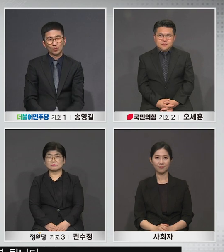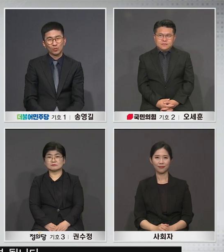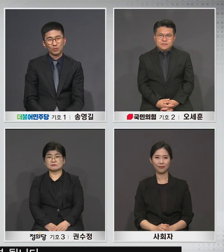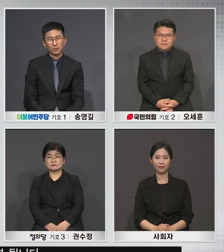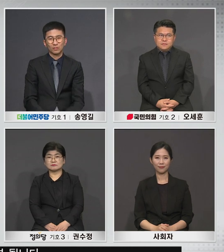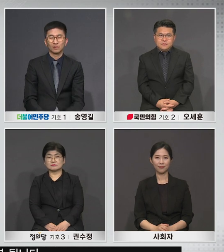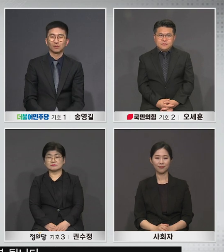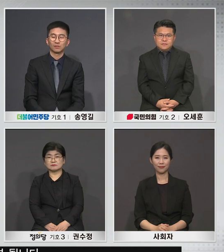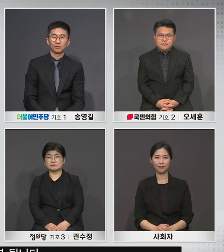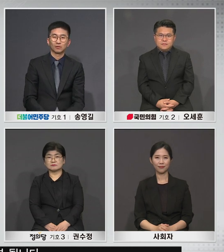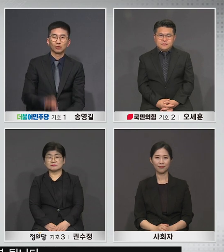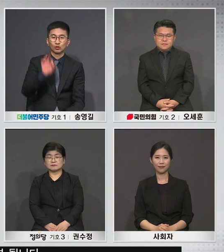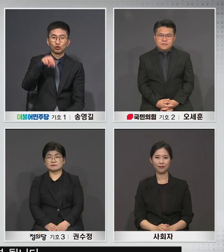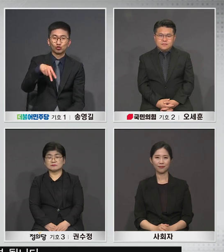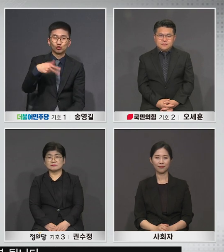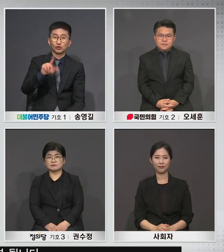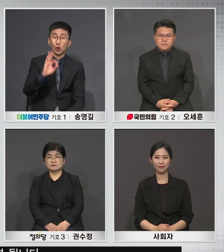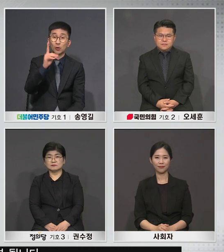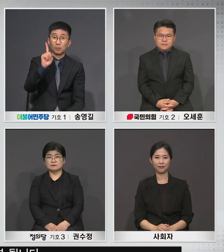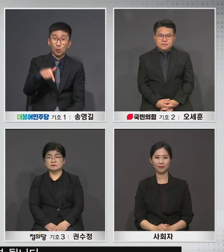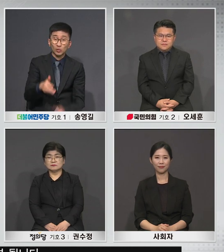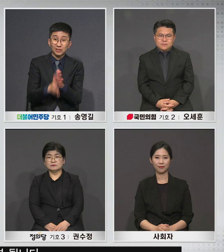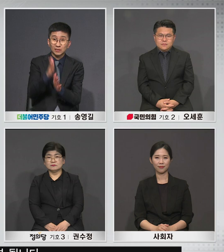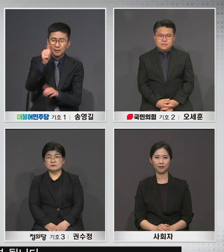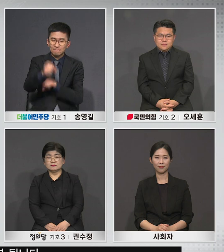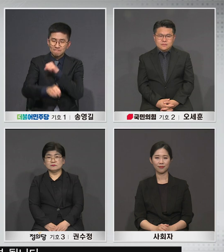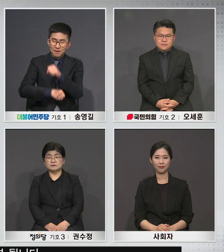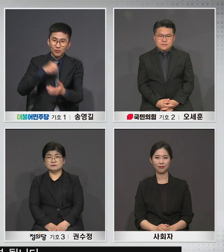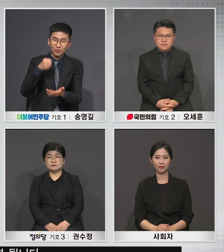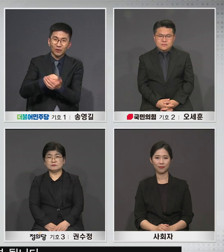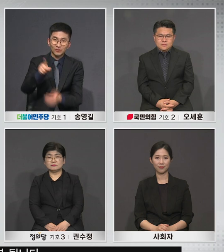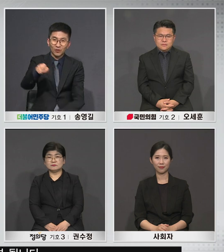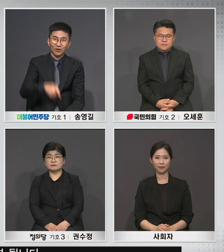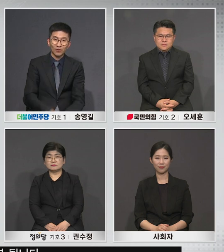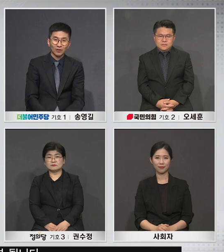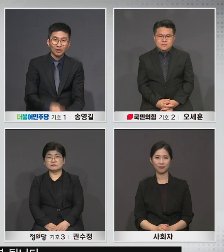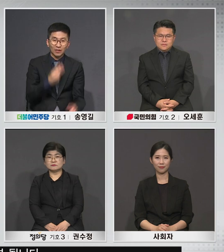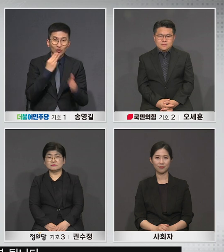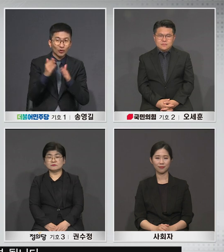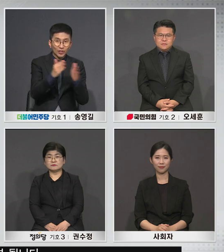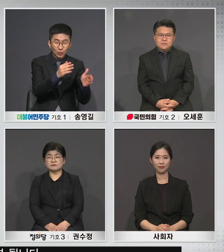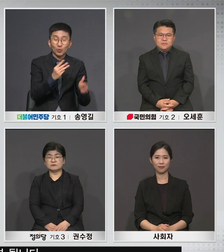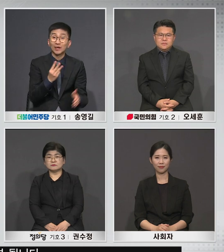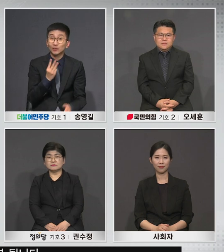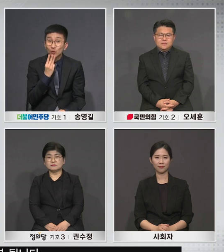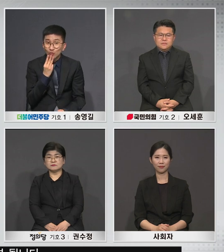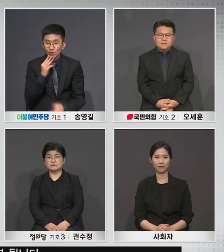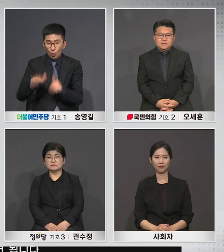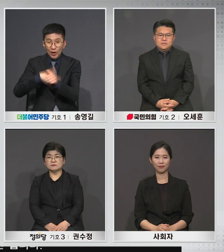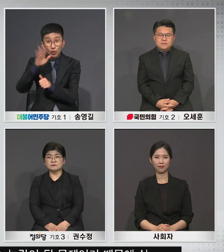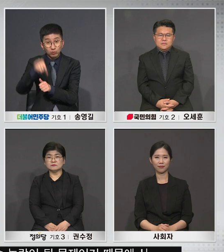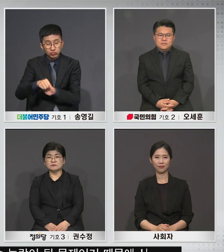유종복 시장 때 이게 이제 합의를 했는데 경기도 서울 환경부가 모여서 합의를 했는데